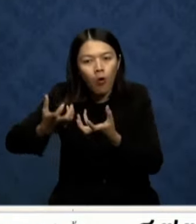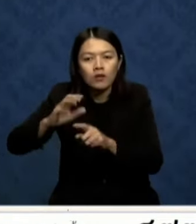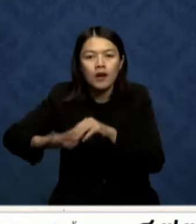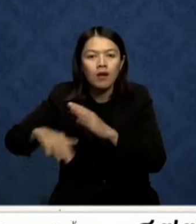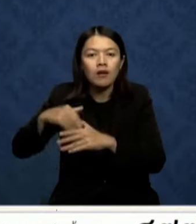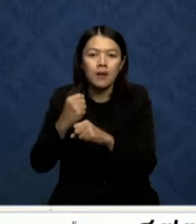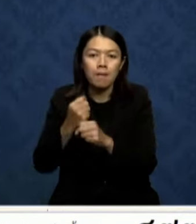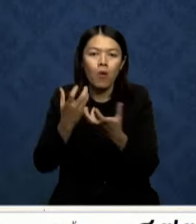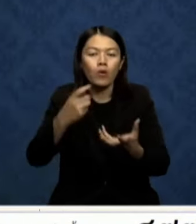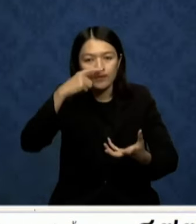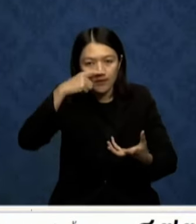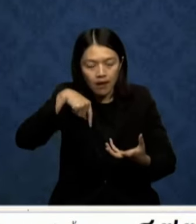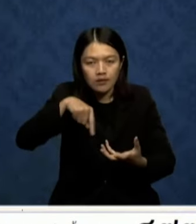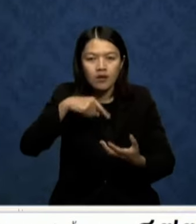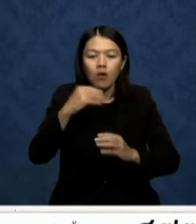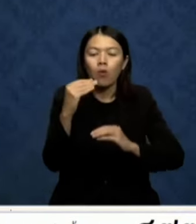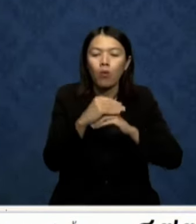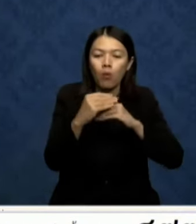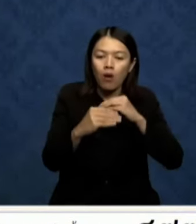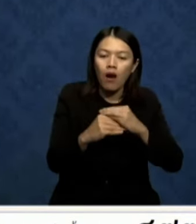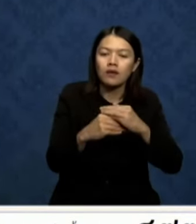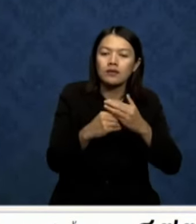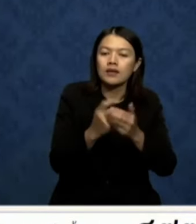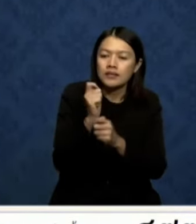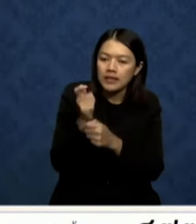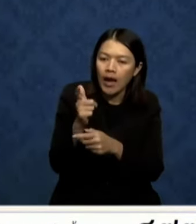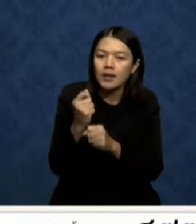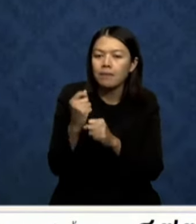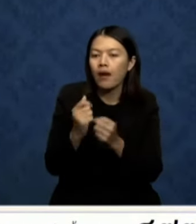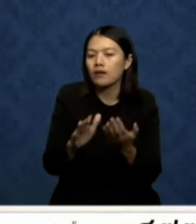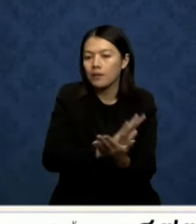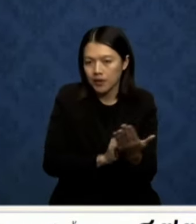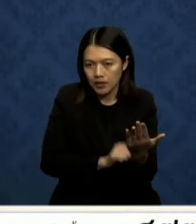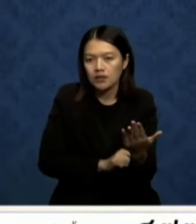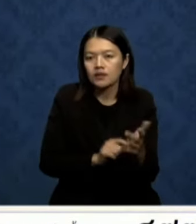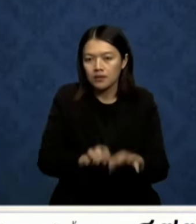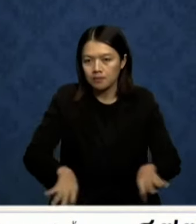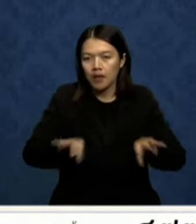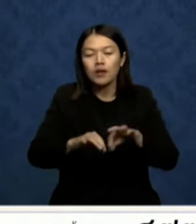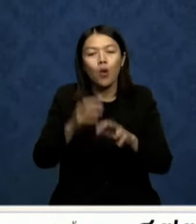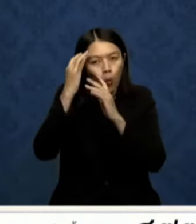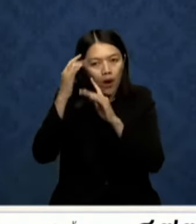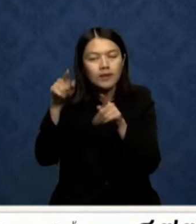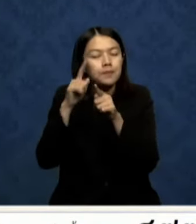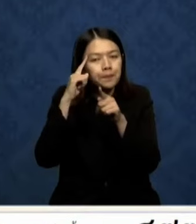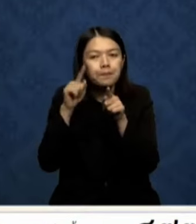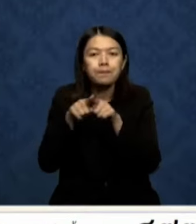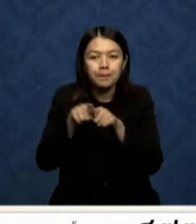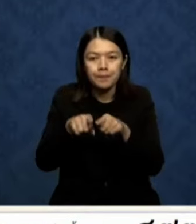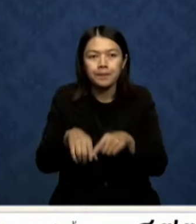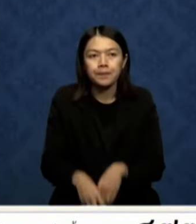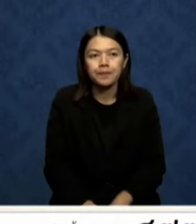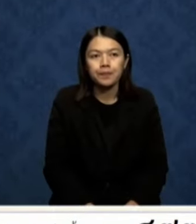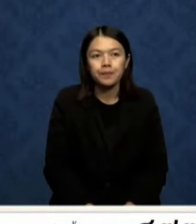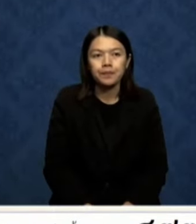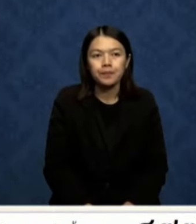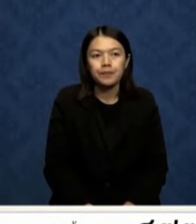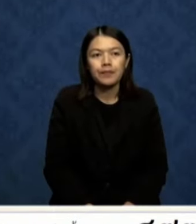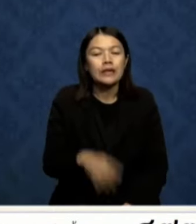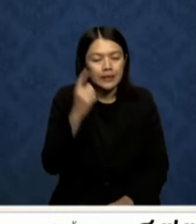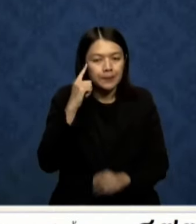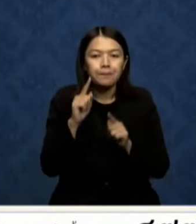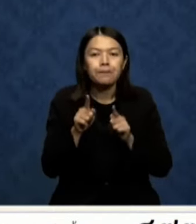ข้าสู่โครงการได้มีการผลิตการจ้างงานภายในประเทศอย่างที่ท่านคิดหวังเช่นเดียวกันนะครับเพราะฉะนั้นในมุมนี้เราไม่แตกต่างกัน